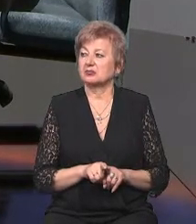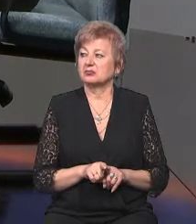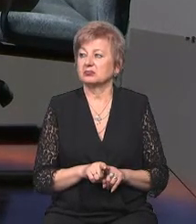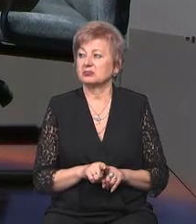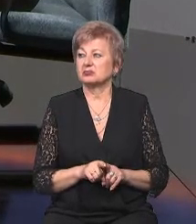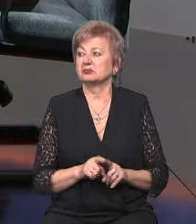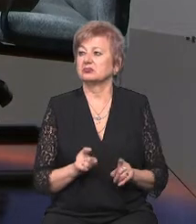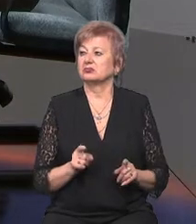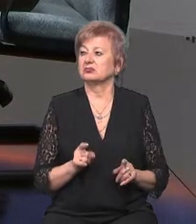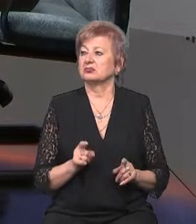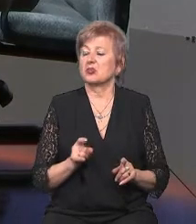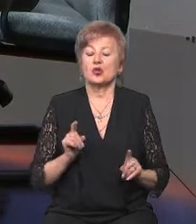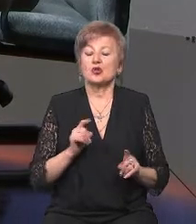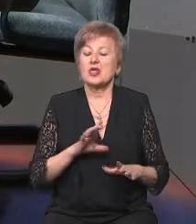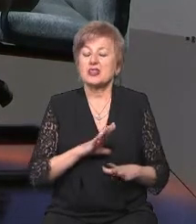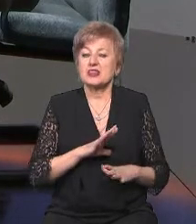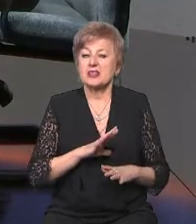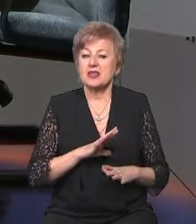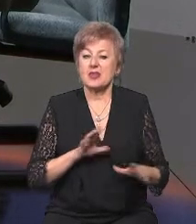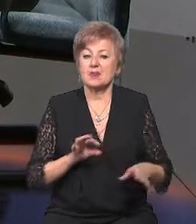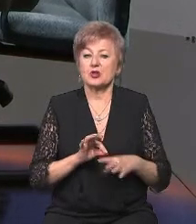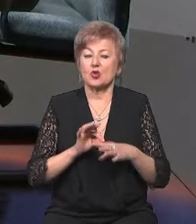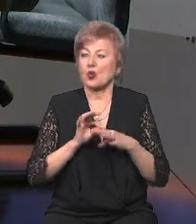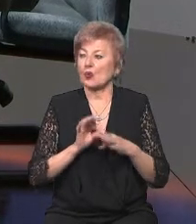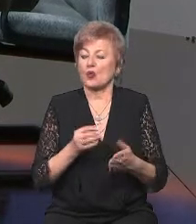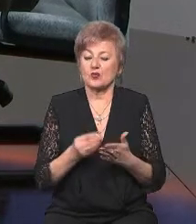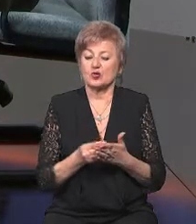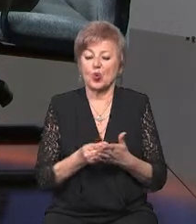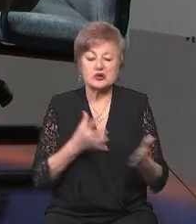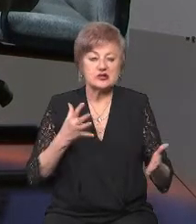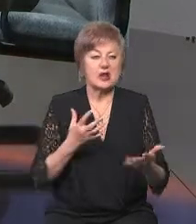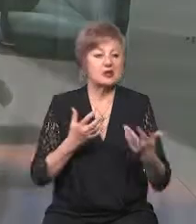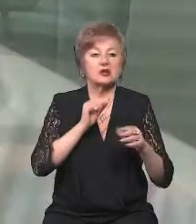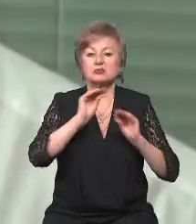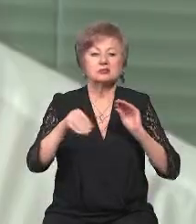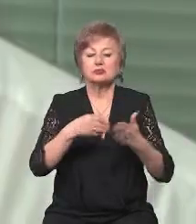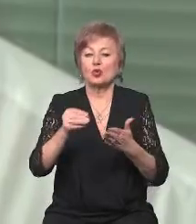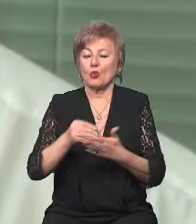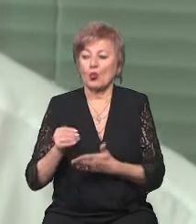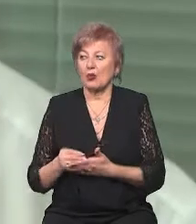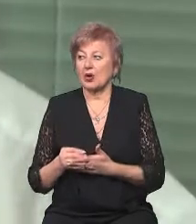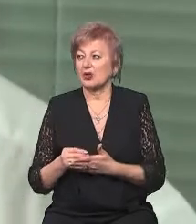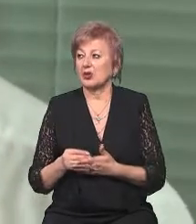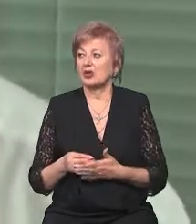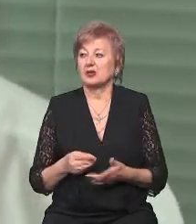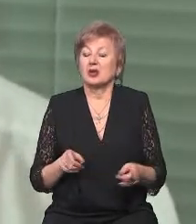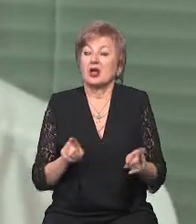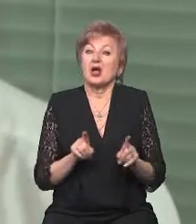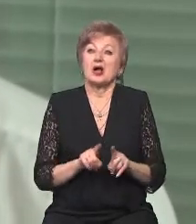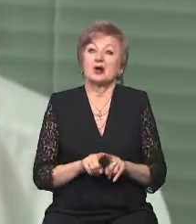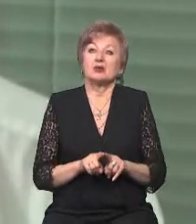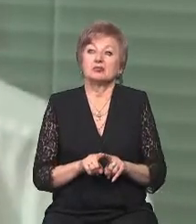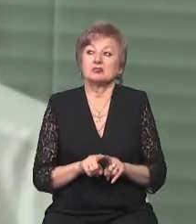пільга, як відсутність проведення оцінки майна. В цьому році такої пільги нема. А